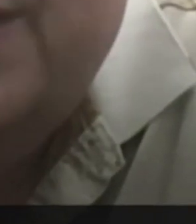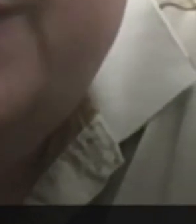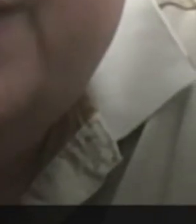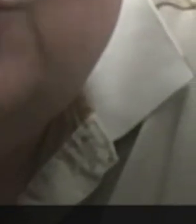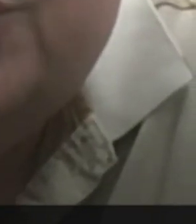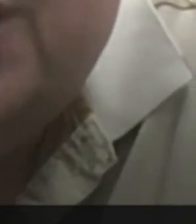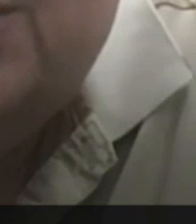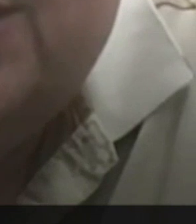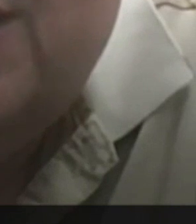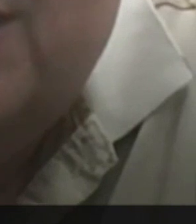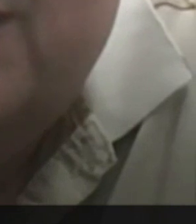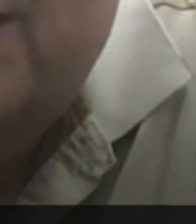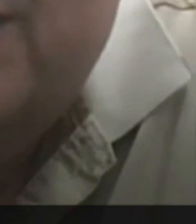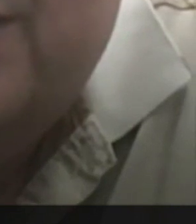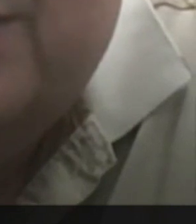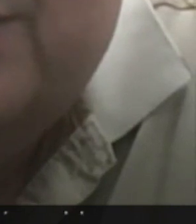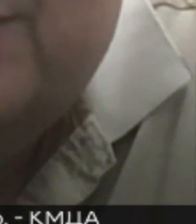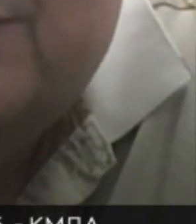голову. Вот. Это